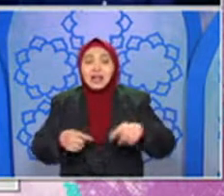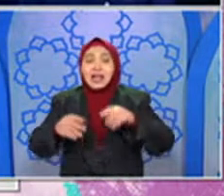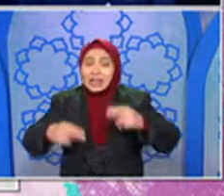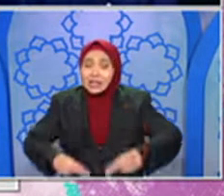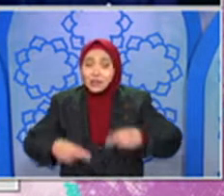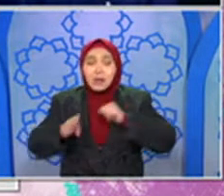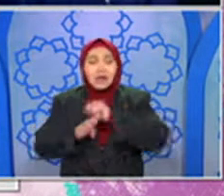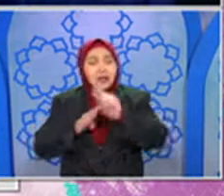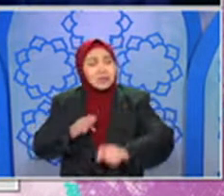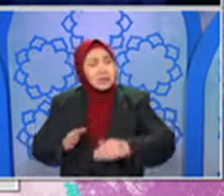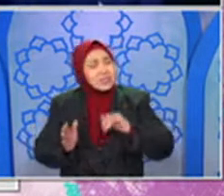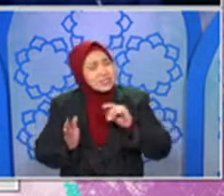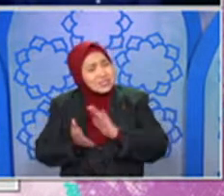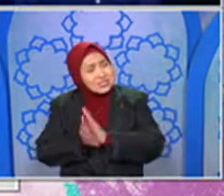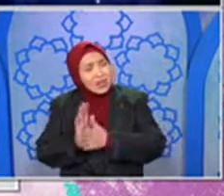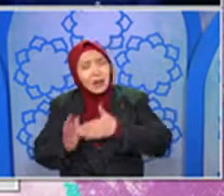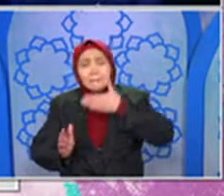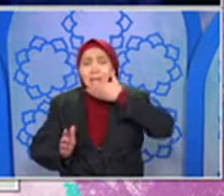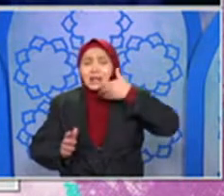والآخرة خير